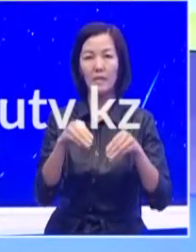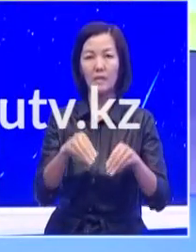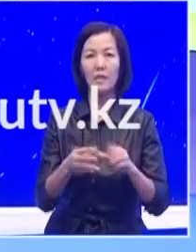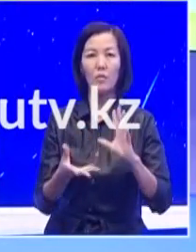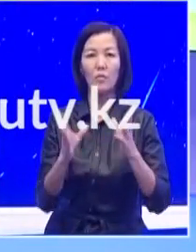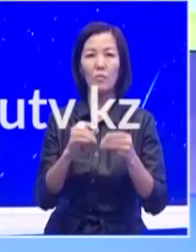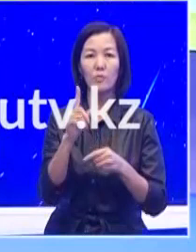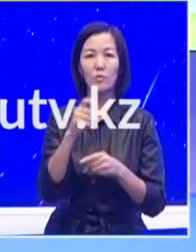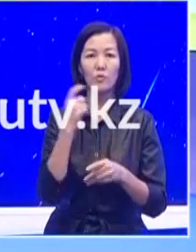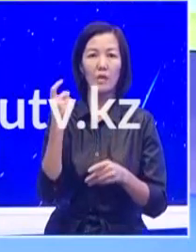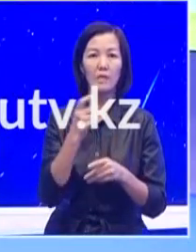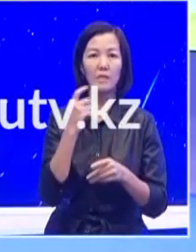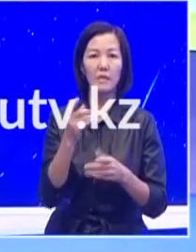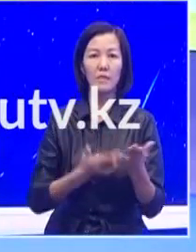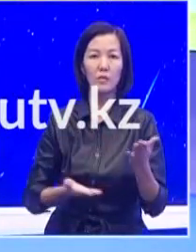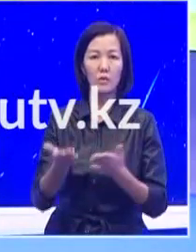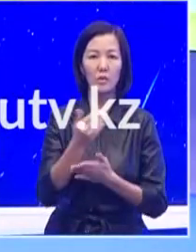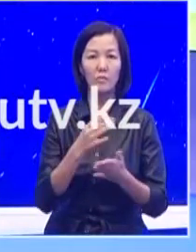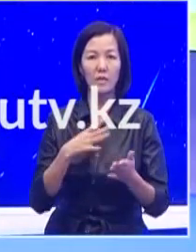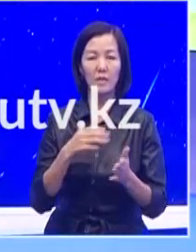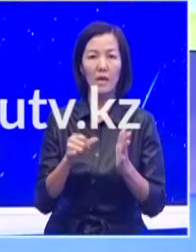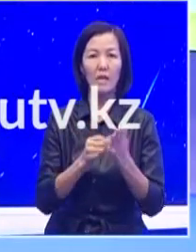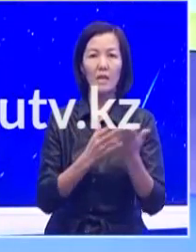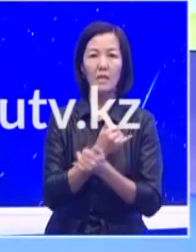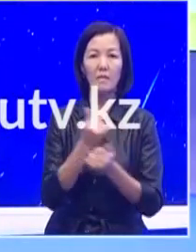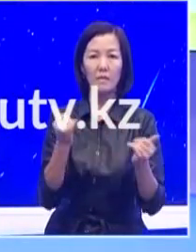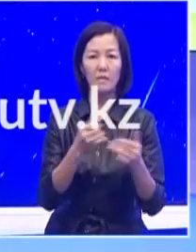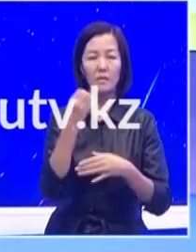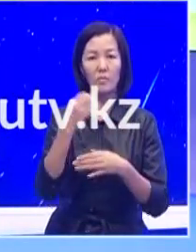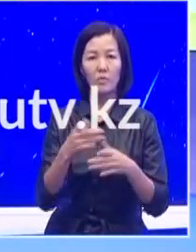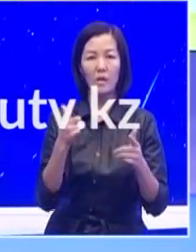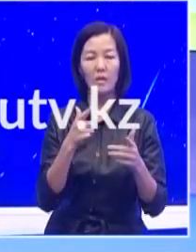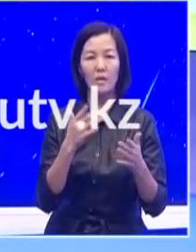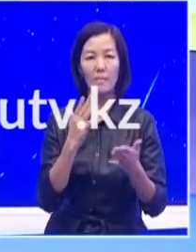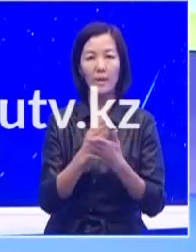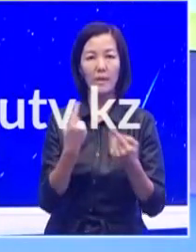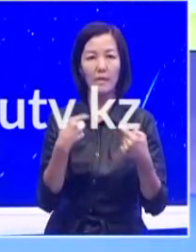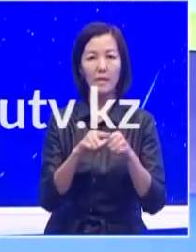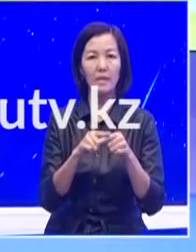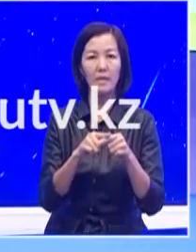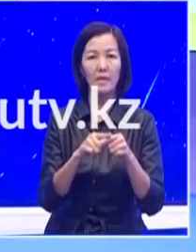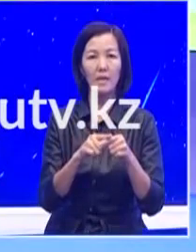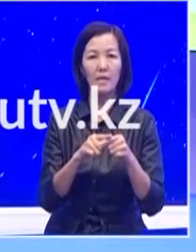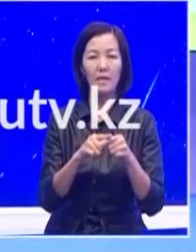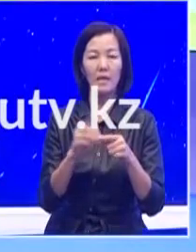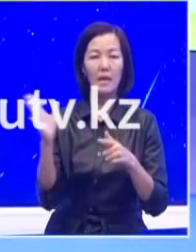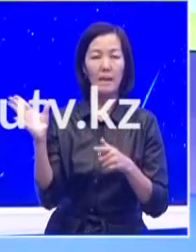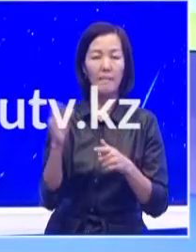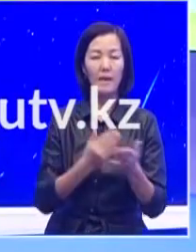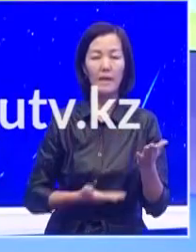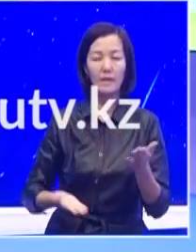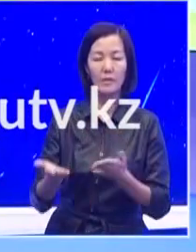100 шаруашылық құрылым өнім жинап жатыр. 6 сервистік дайындау орталығы бар. Техникалық базасы жиын терінге